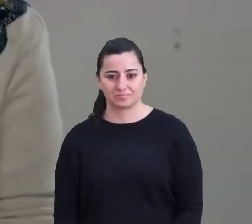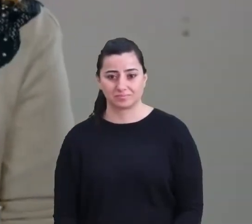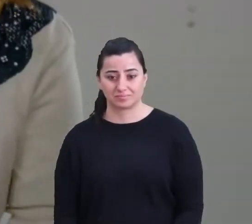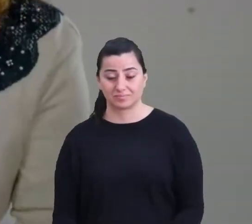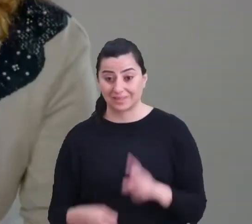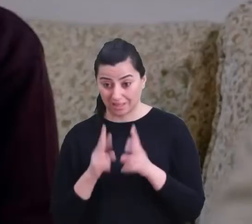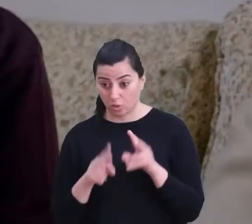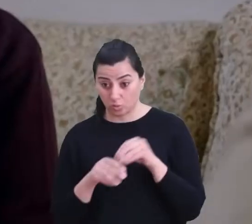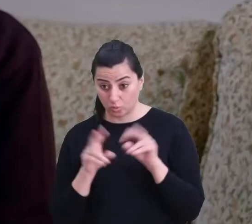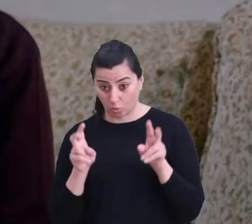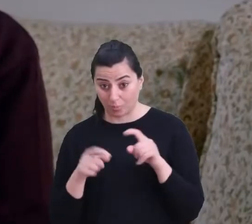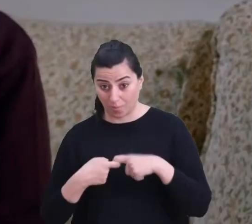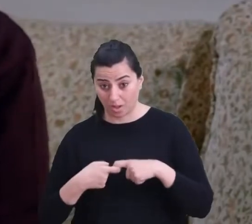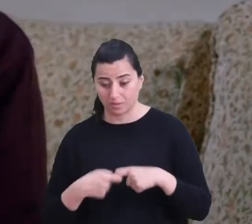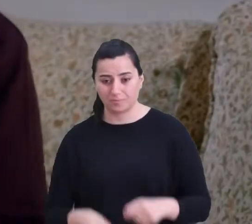Tiyatroyla mı ilgili?